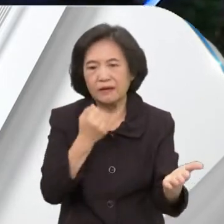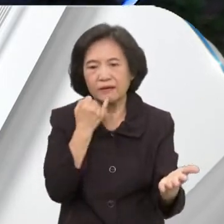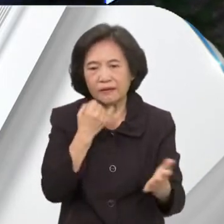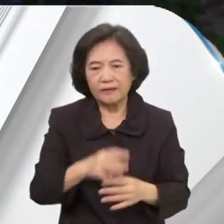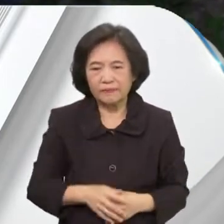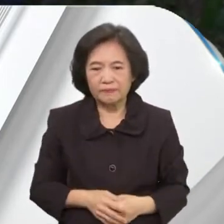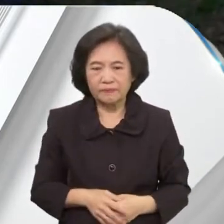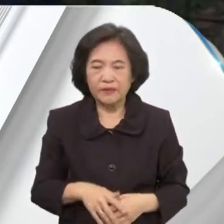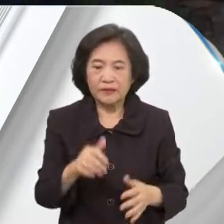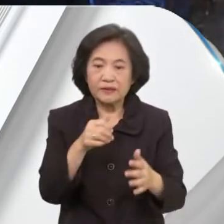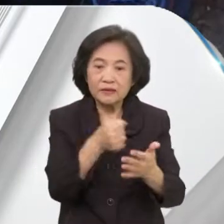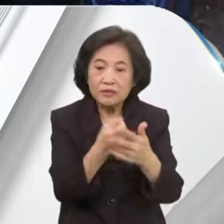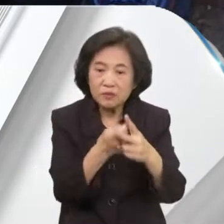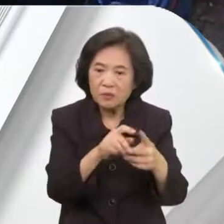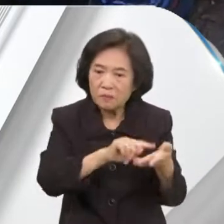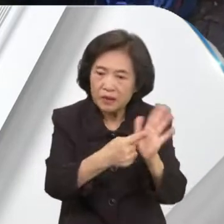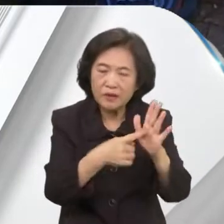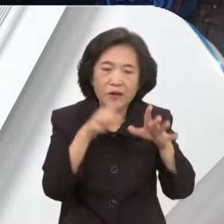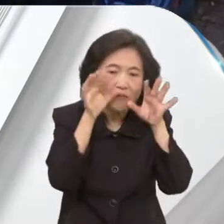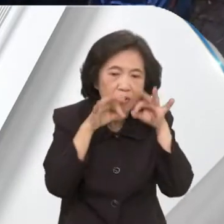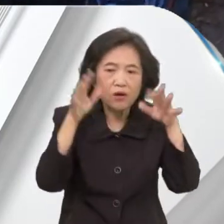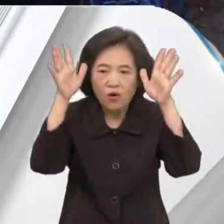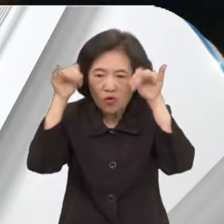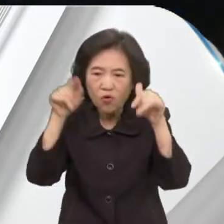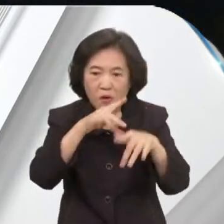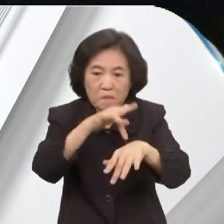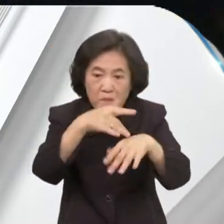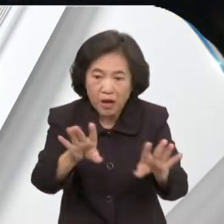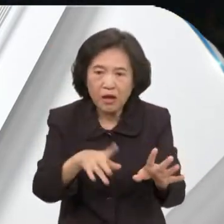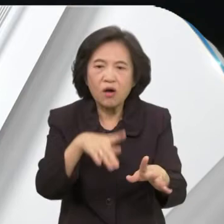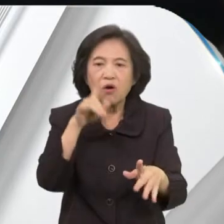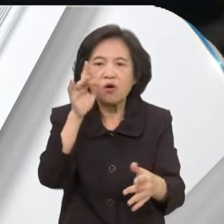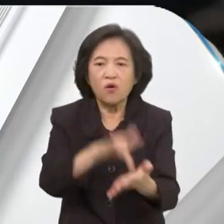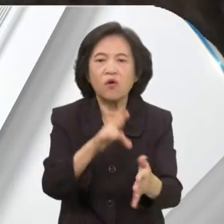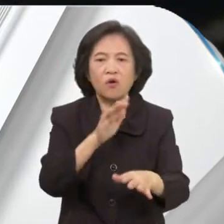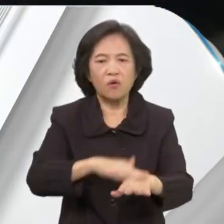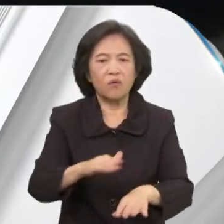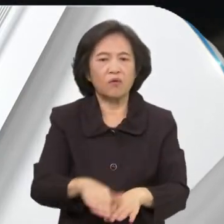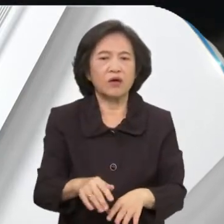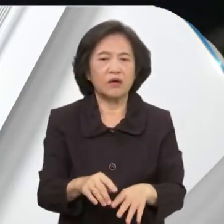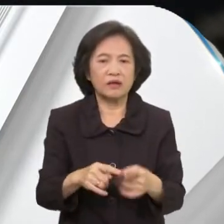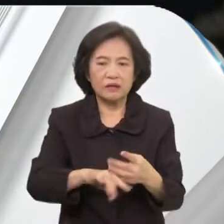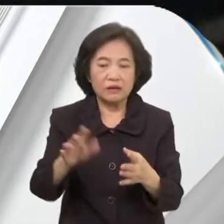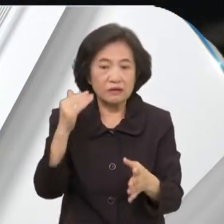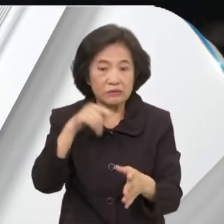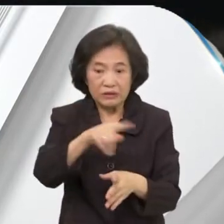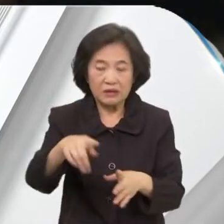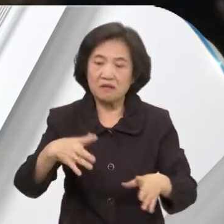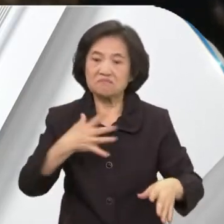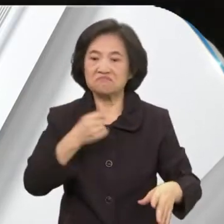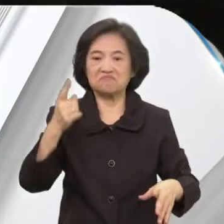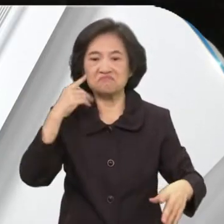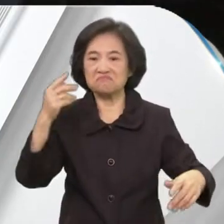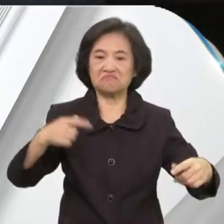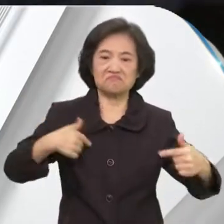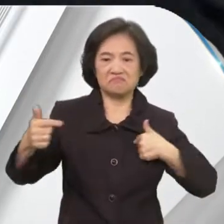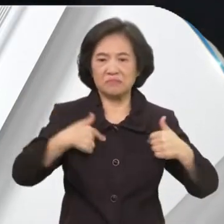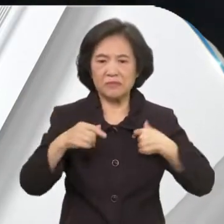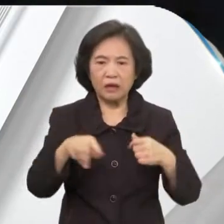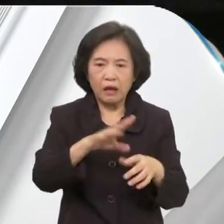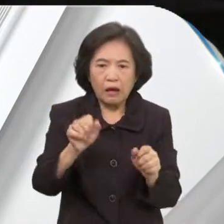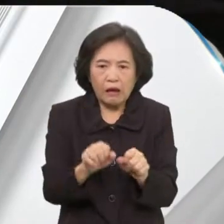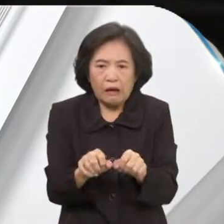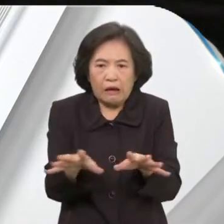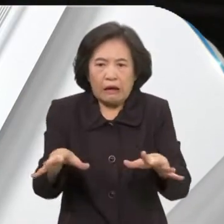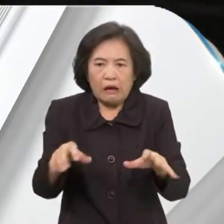生态志工表示，除了木卡修改鸟叫，接触到甘蔗杉树的冲突，因为无天梯，甘蔗杉树族群的抗